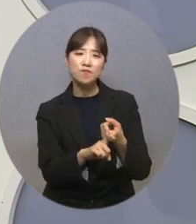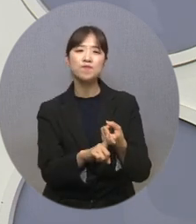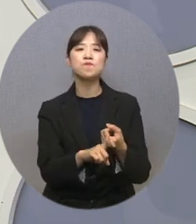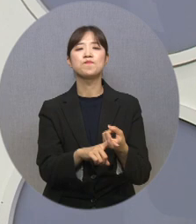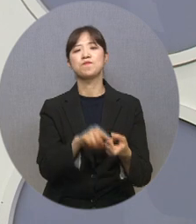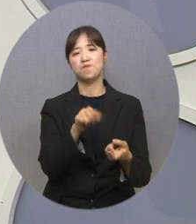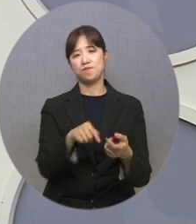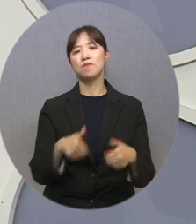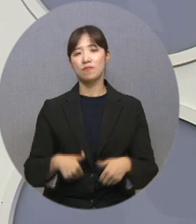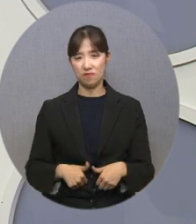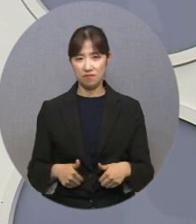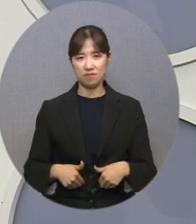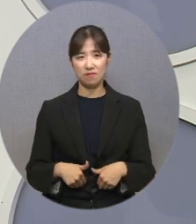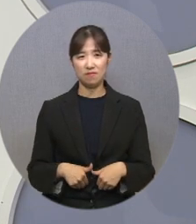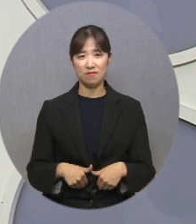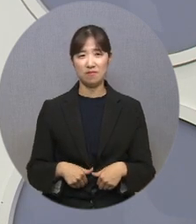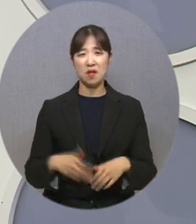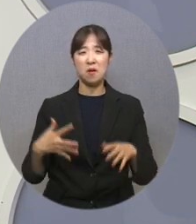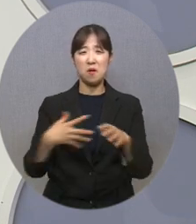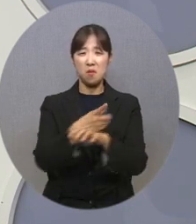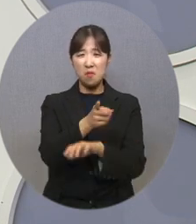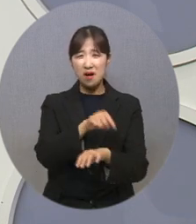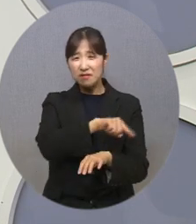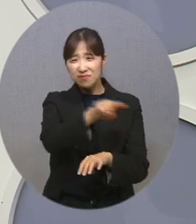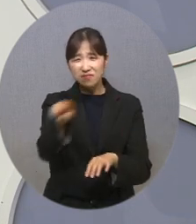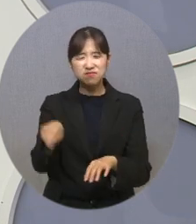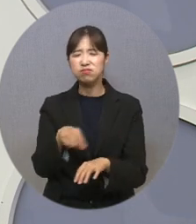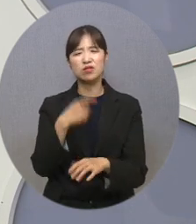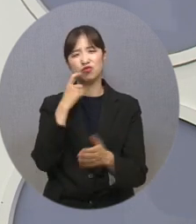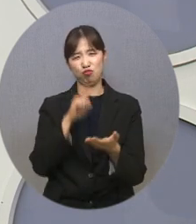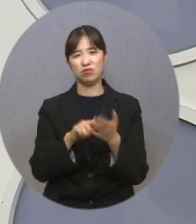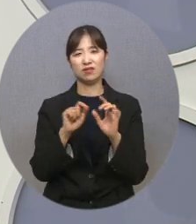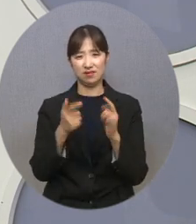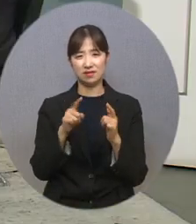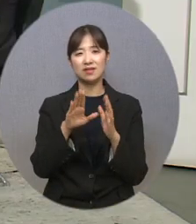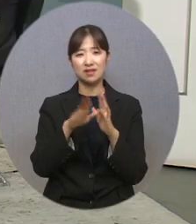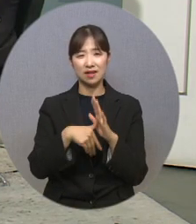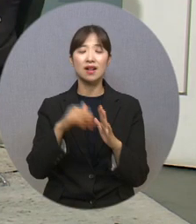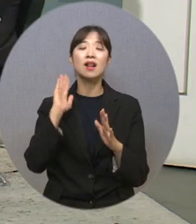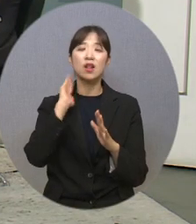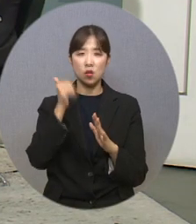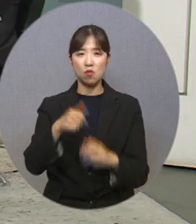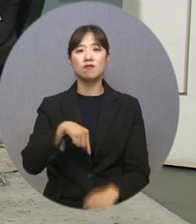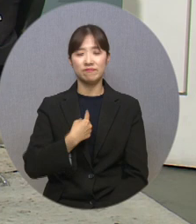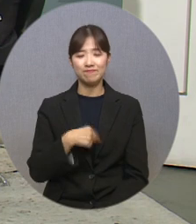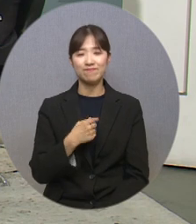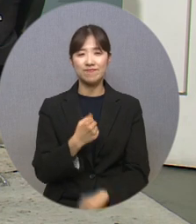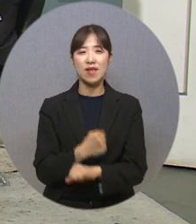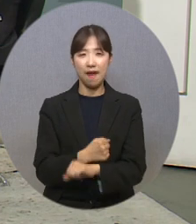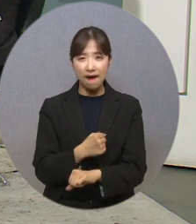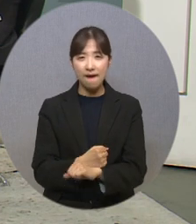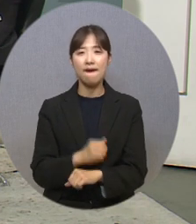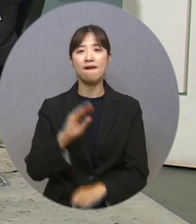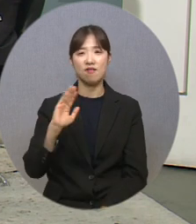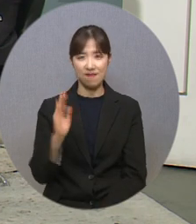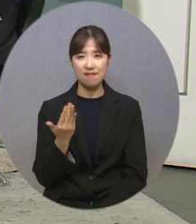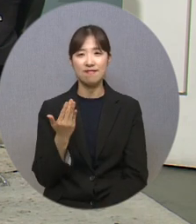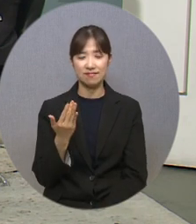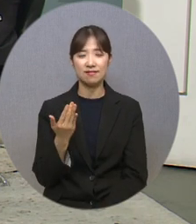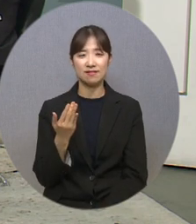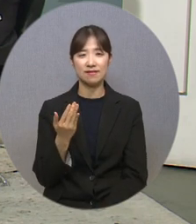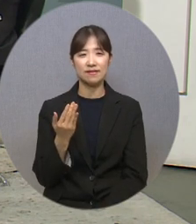들어야지 아웃사이드에 빠지게 되면은 쉽지가 않아요. 당시에는 대통령 스스로 아 하면